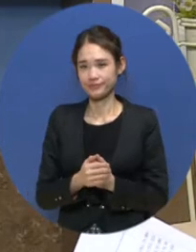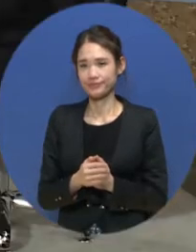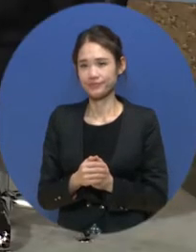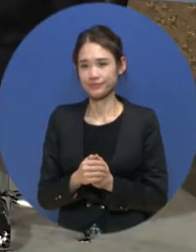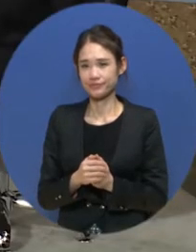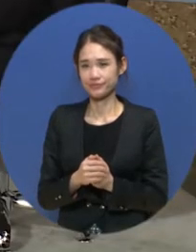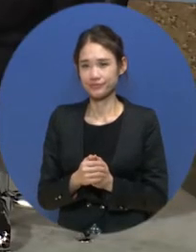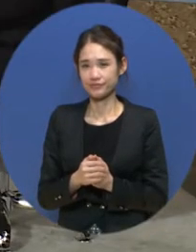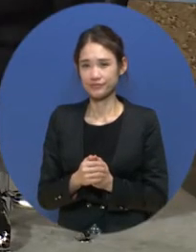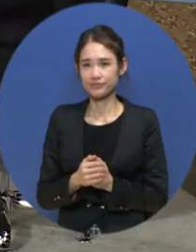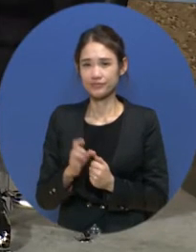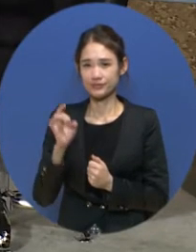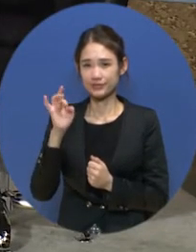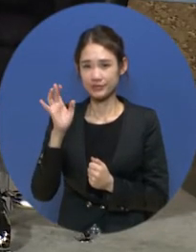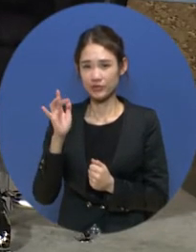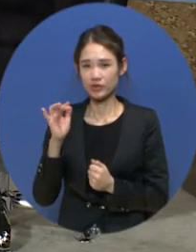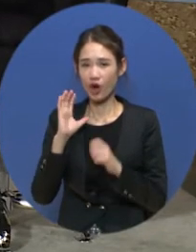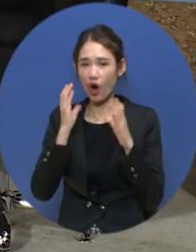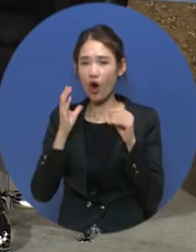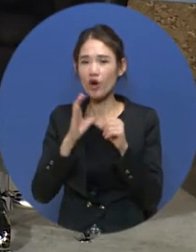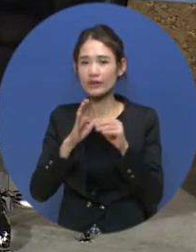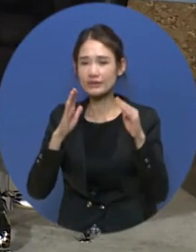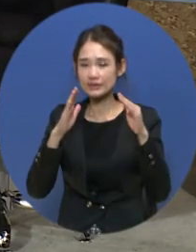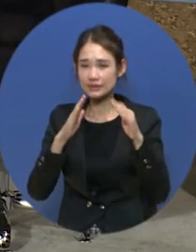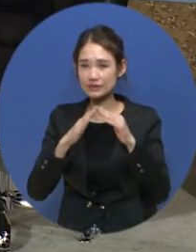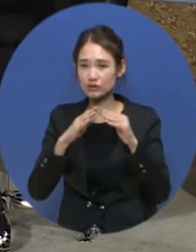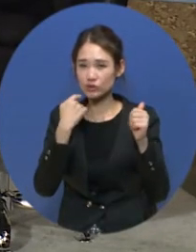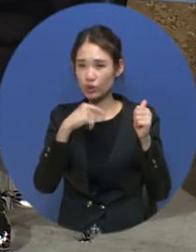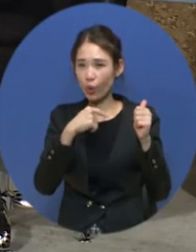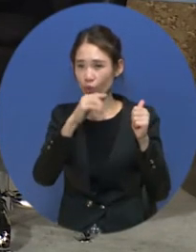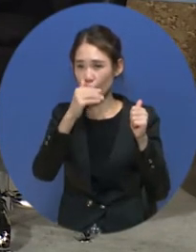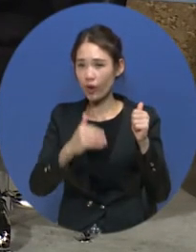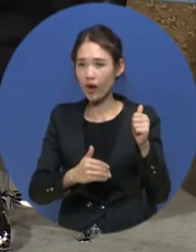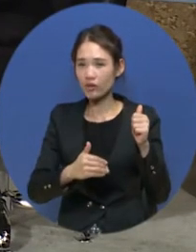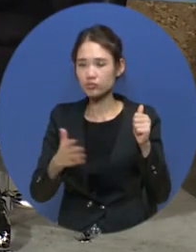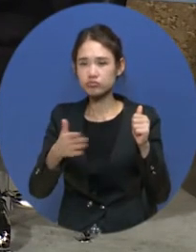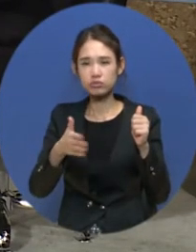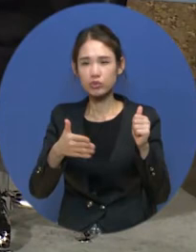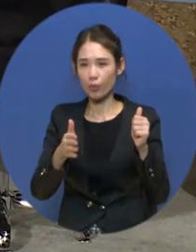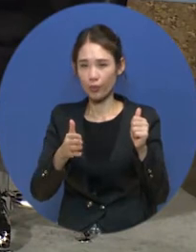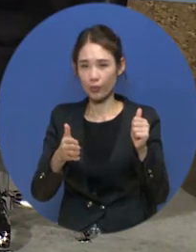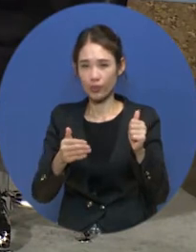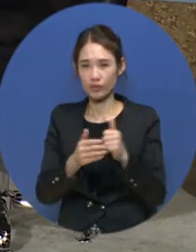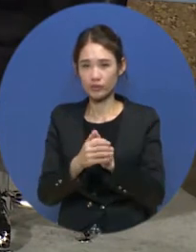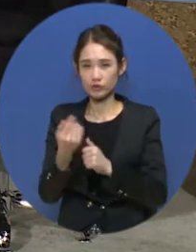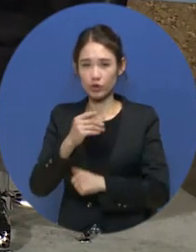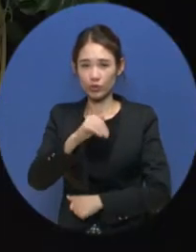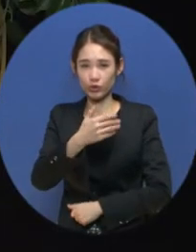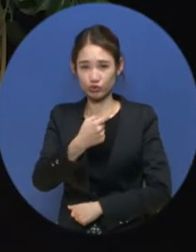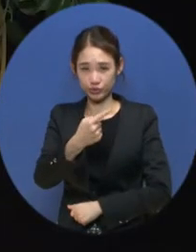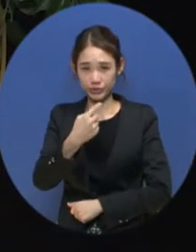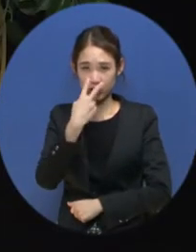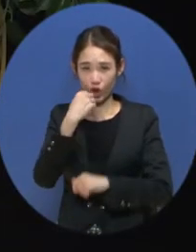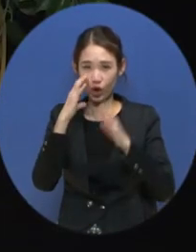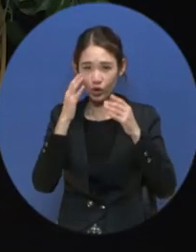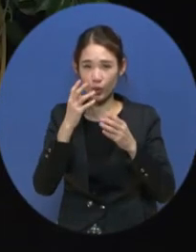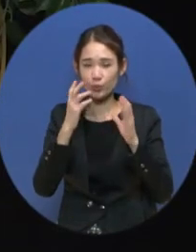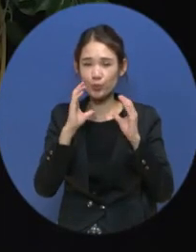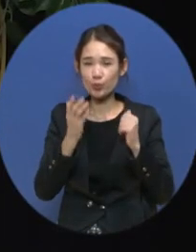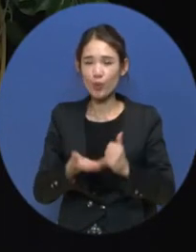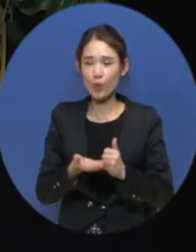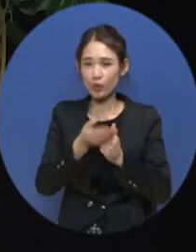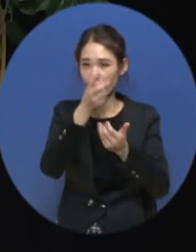네. 사실은 우리 어린이집은 보육과정이 없었어요. 1991년 영유아